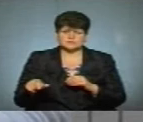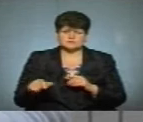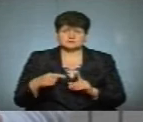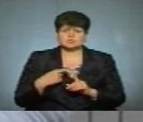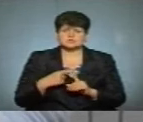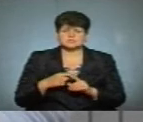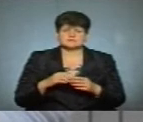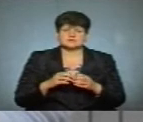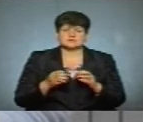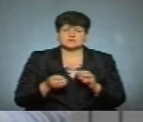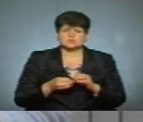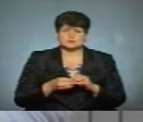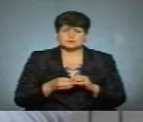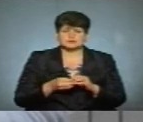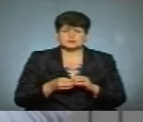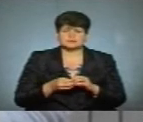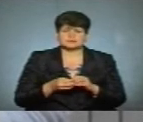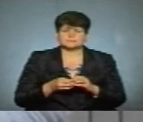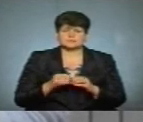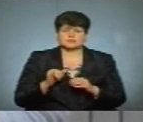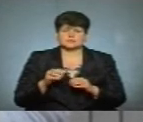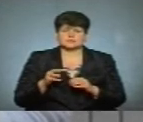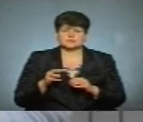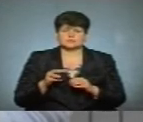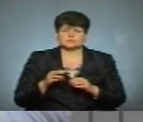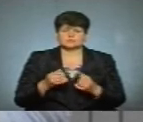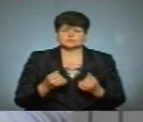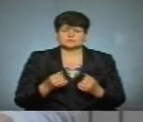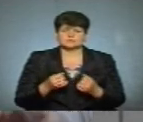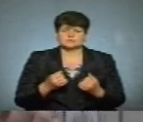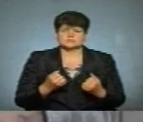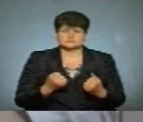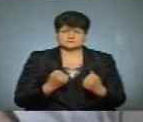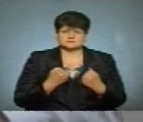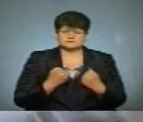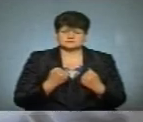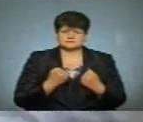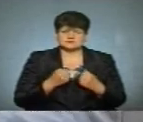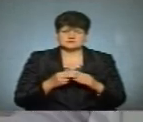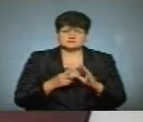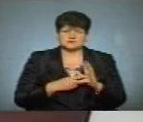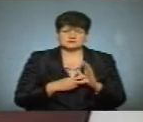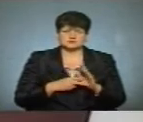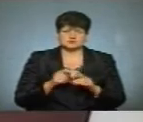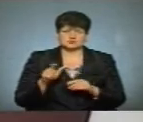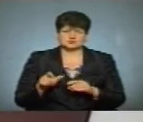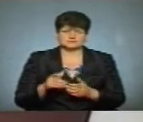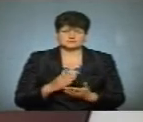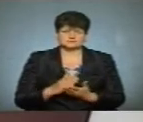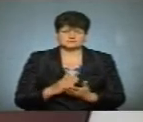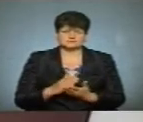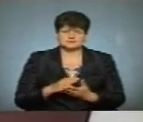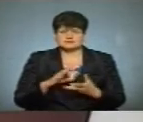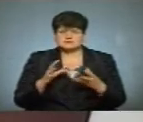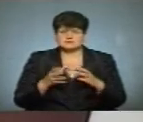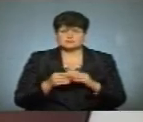позитивним результатом на імуноглобуліни класу G – 17 чоловік. Загалом